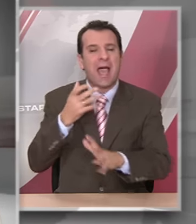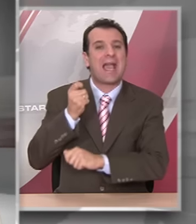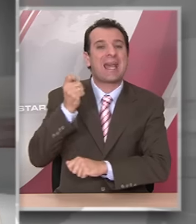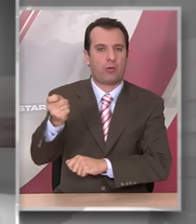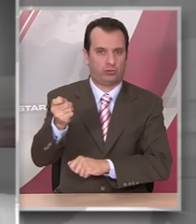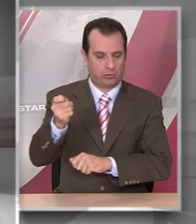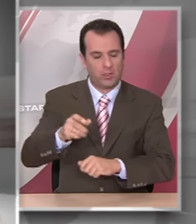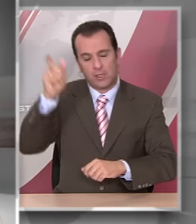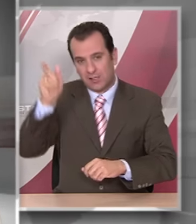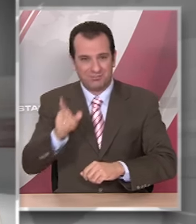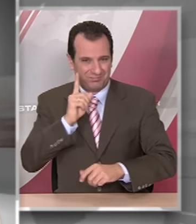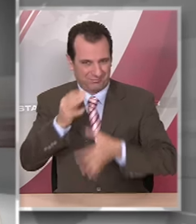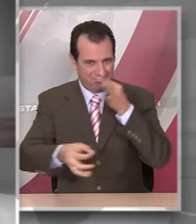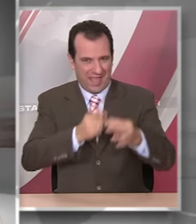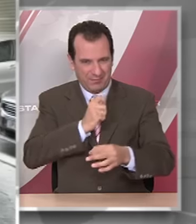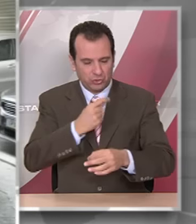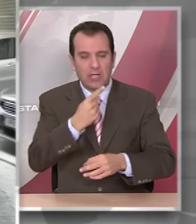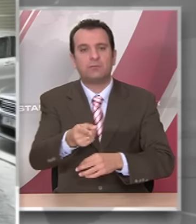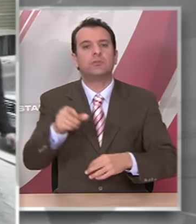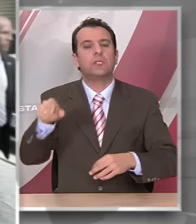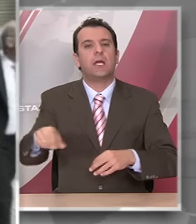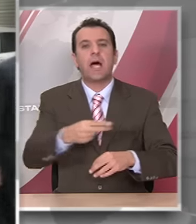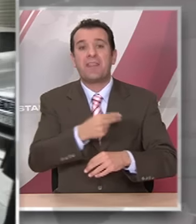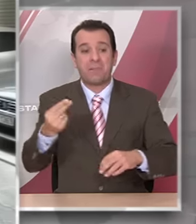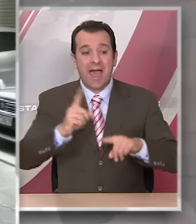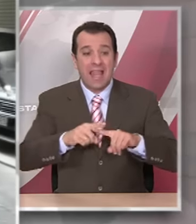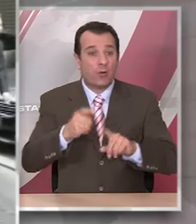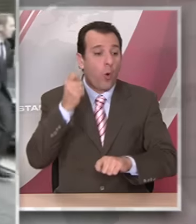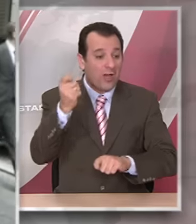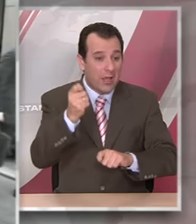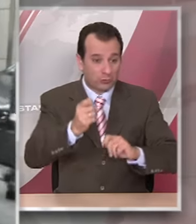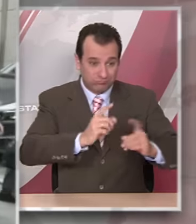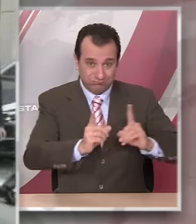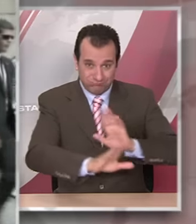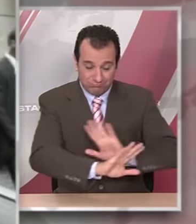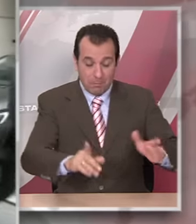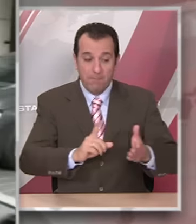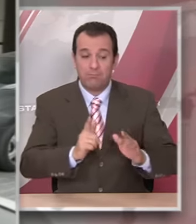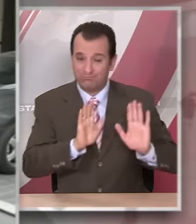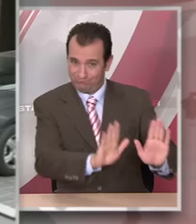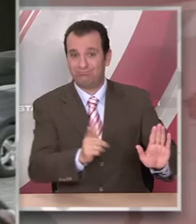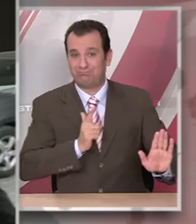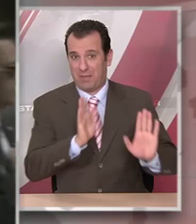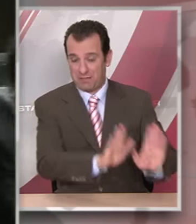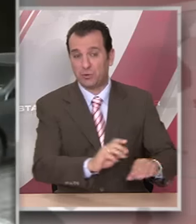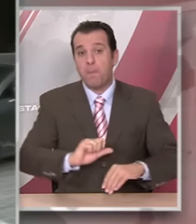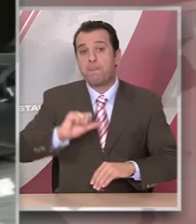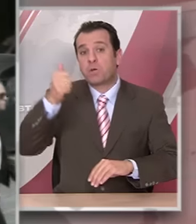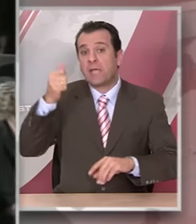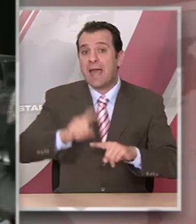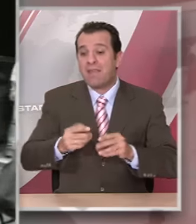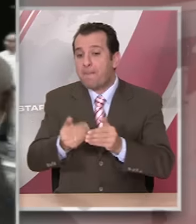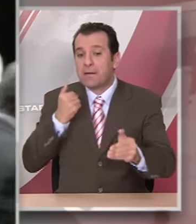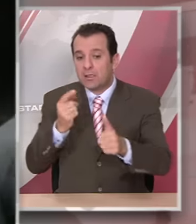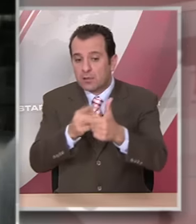ο Αμερικανός Υπουργός Οικονομικών το θέμα του ελληνικού χρέους Ράνια, λέγοντας πως η Ελλάδα πρωτίστως θα πρέπει να ολοκληρώσει τα προαπαιτούμενα, να